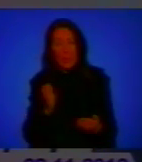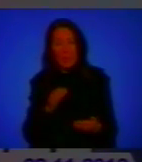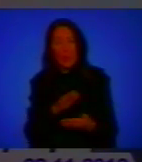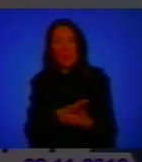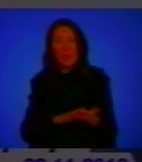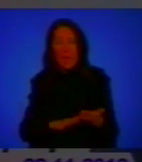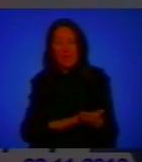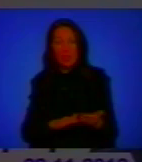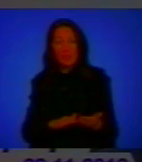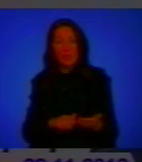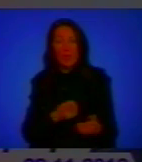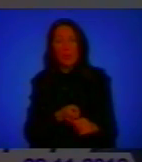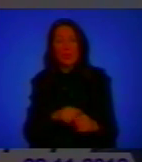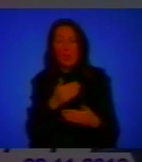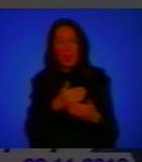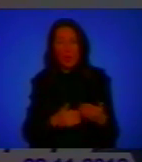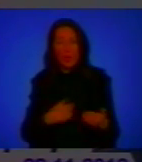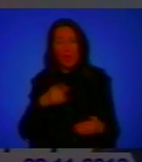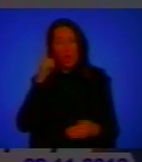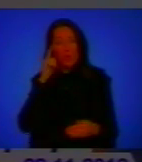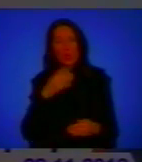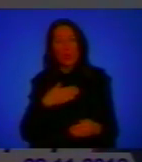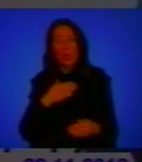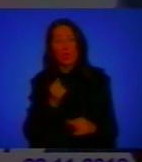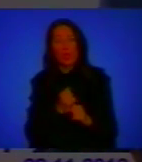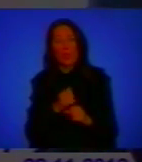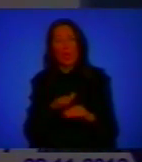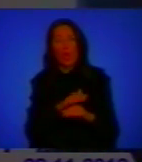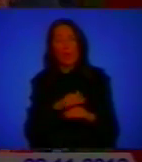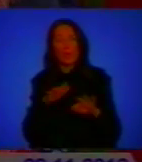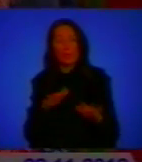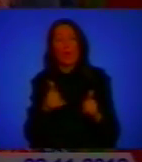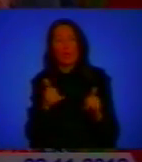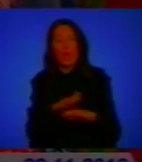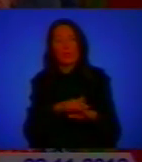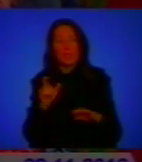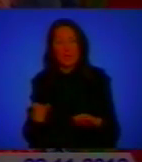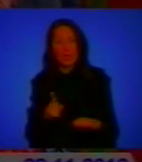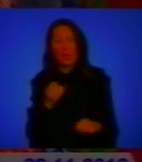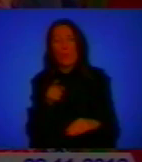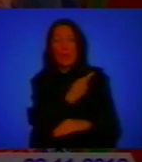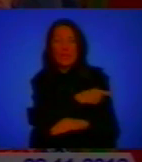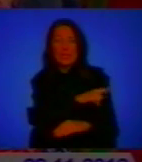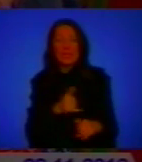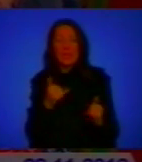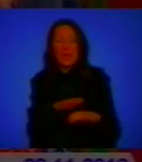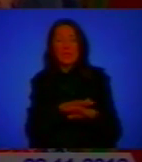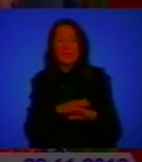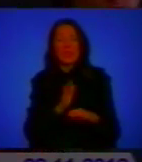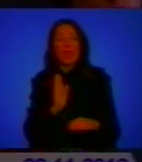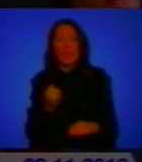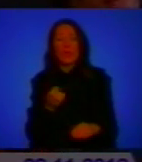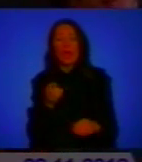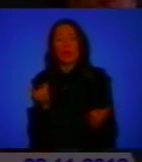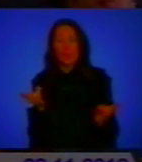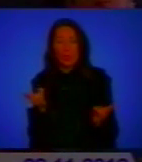ми підемо по цій програмі, то я думаю, ми зробимо добру справу для населення. А щоб медицина для населення була доступна,